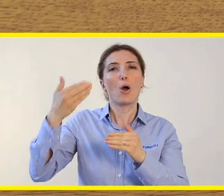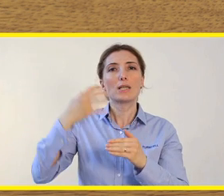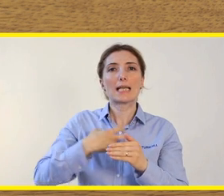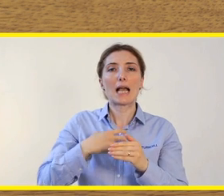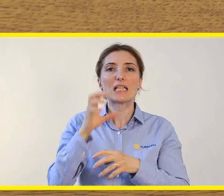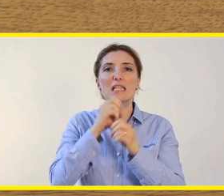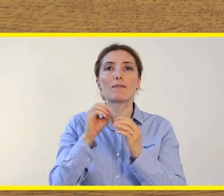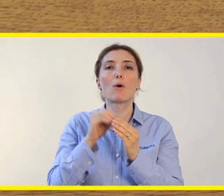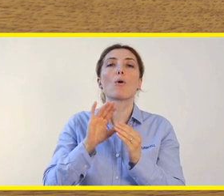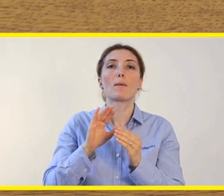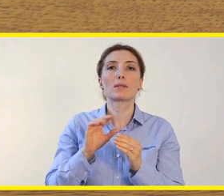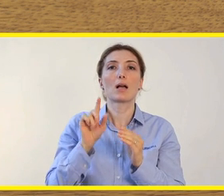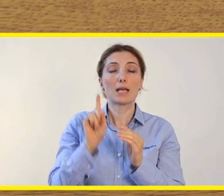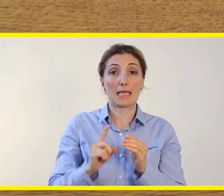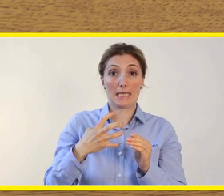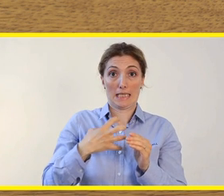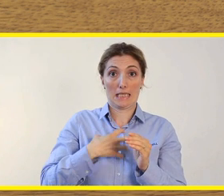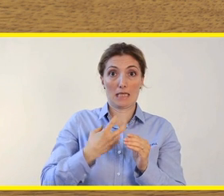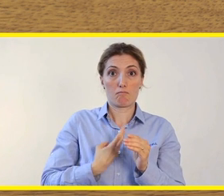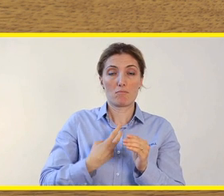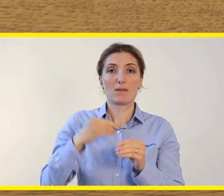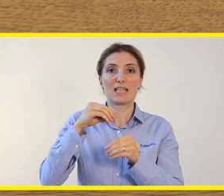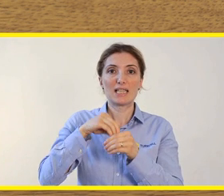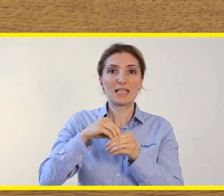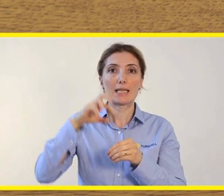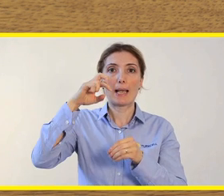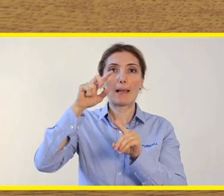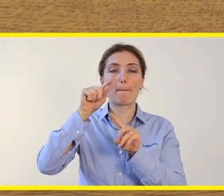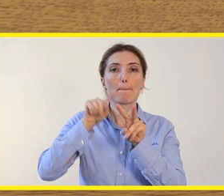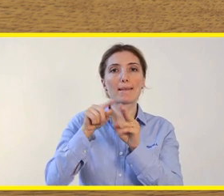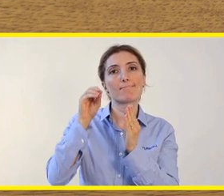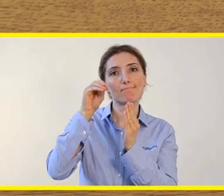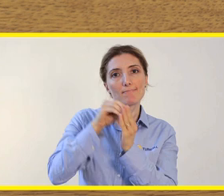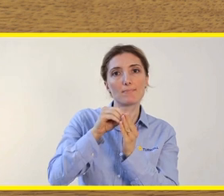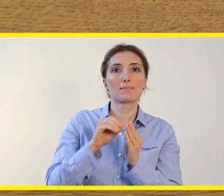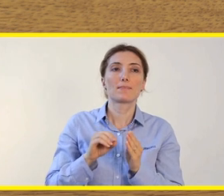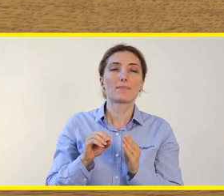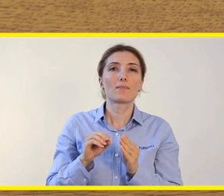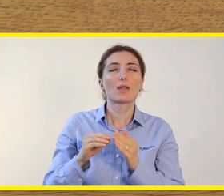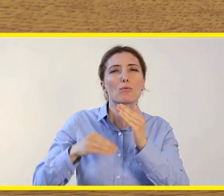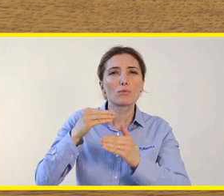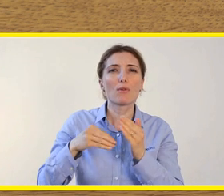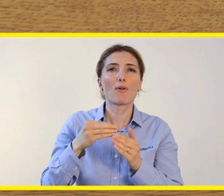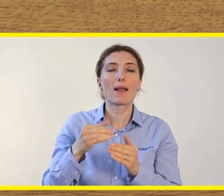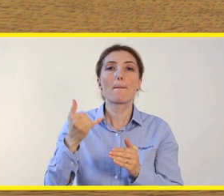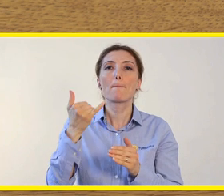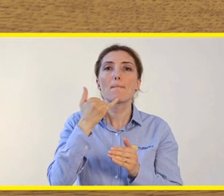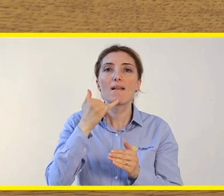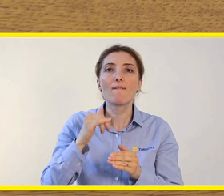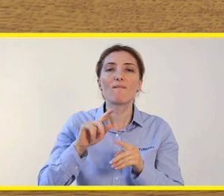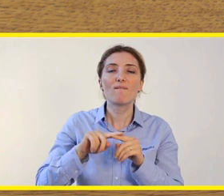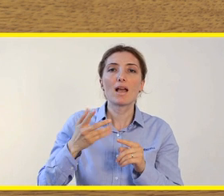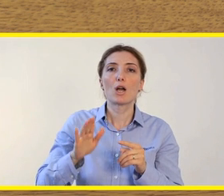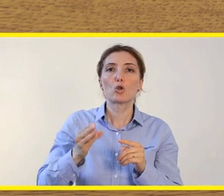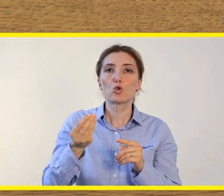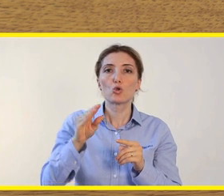belirlenmemişse önce cihaz sahibi için pin ya da desen kilidini belirleyin. Sonra misafir ve çocuk modlarına